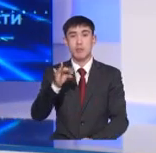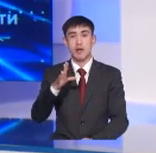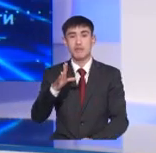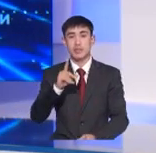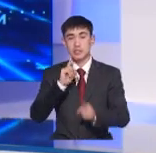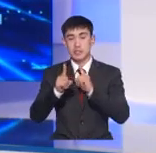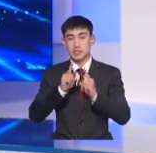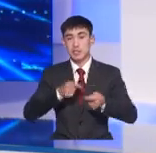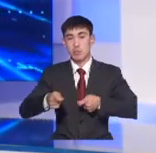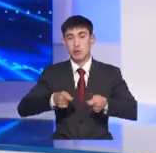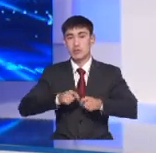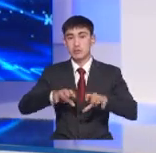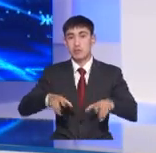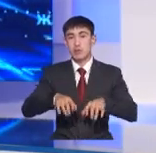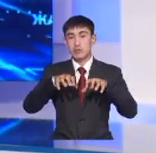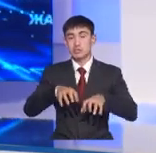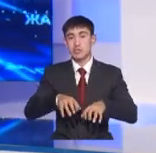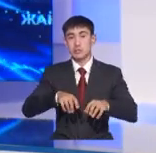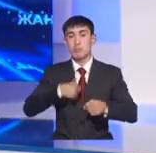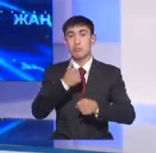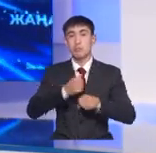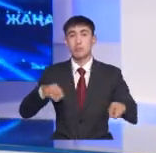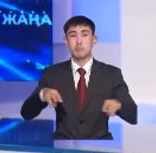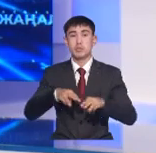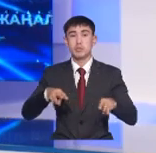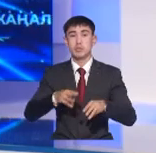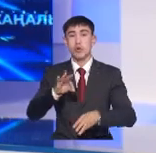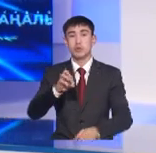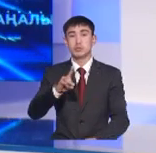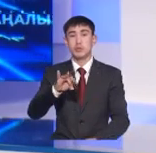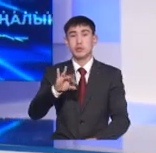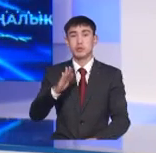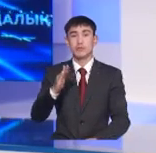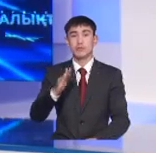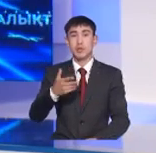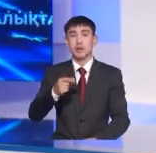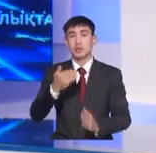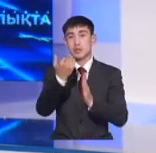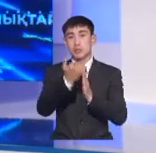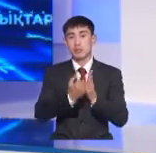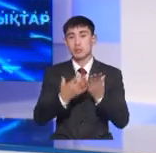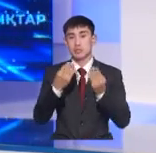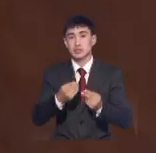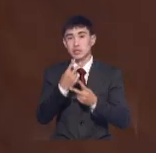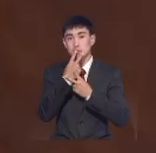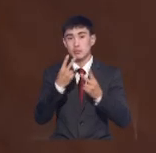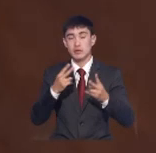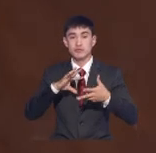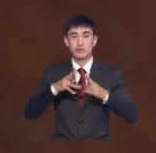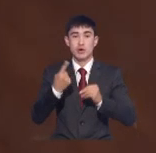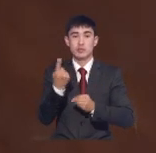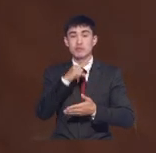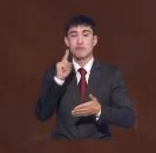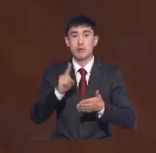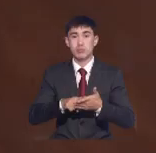шар лапаев На заседании правительства под председательством премьер-министра олжаса бектенов Где на повестке дня